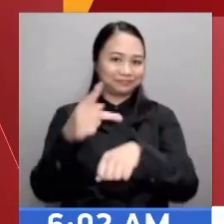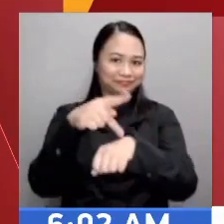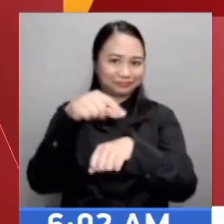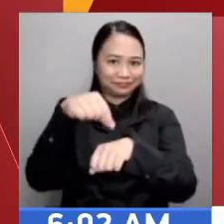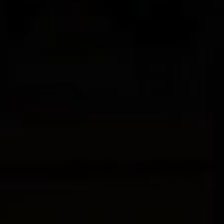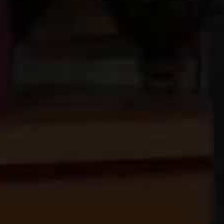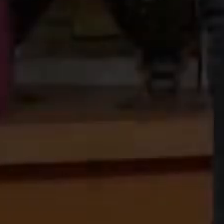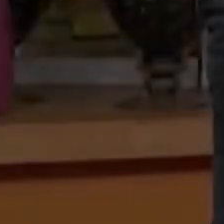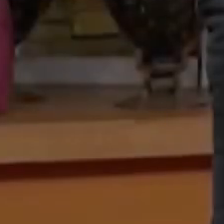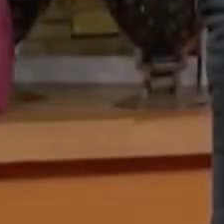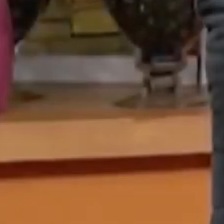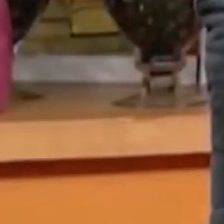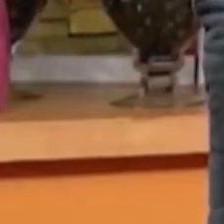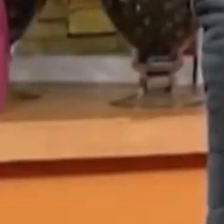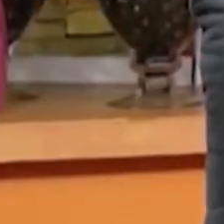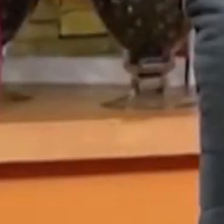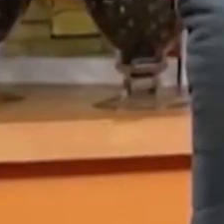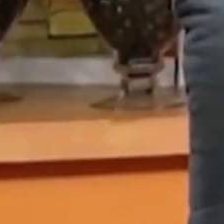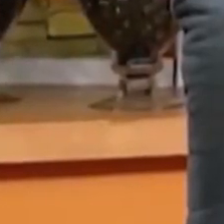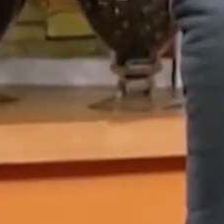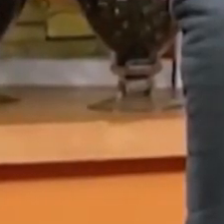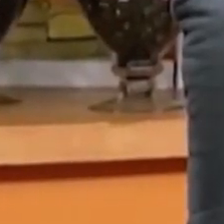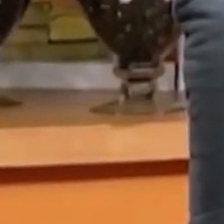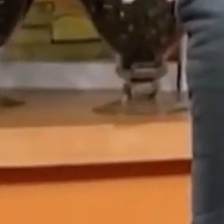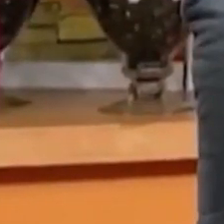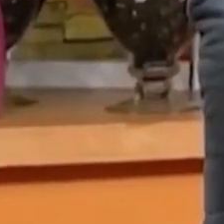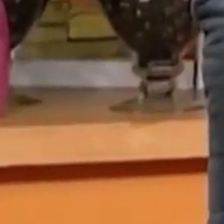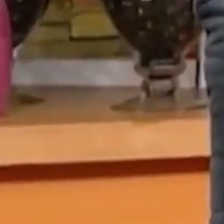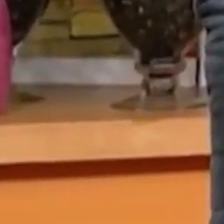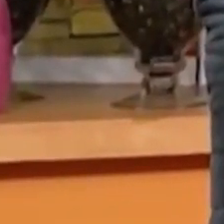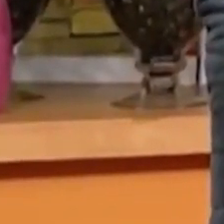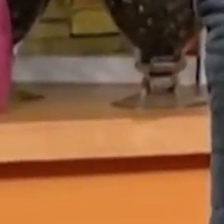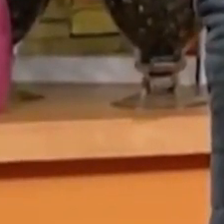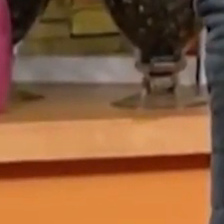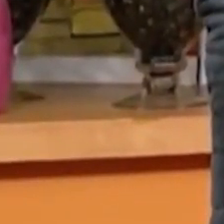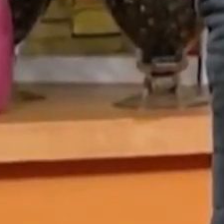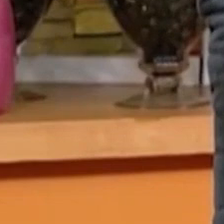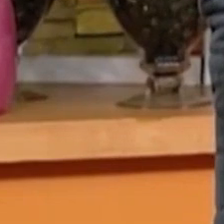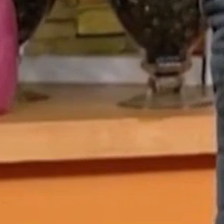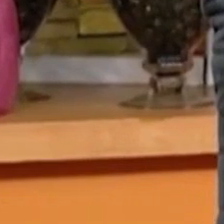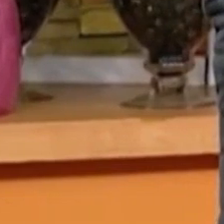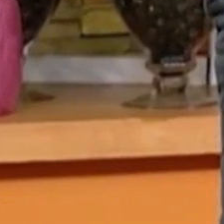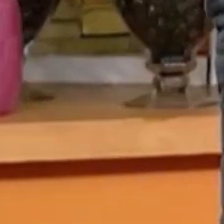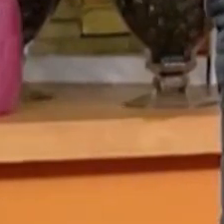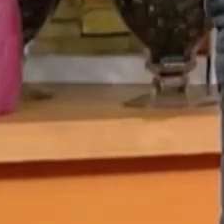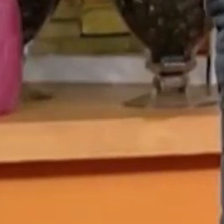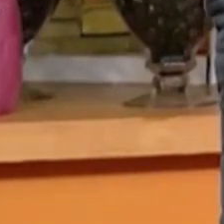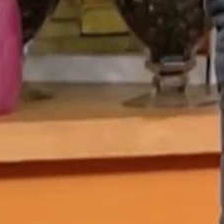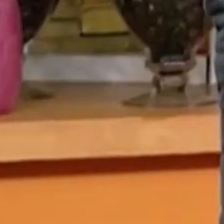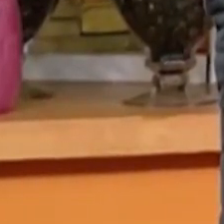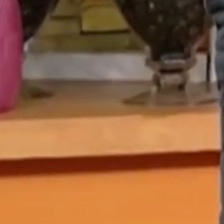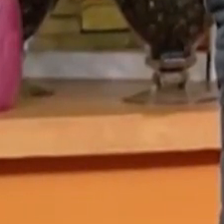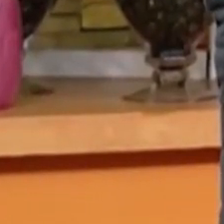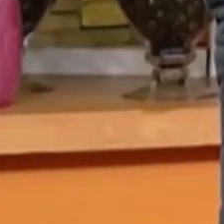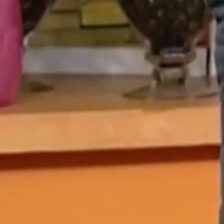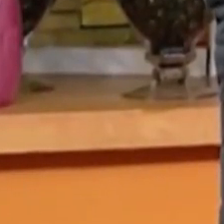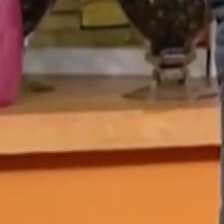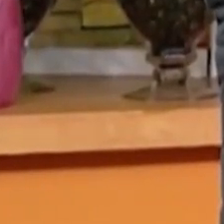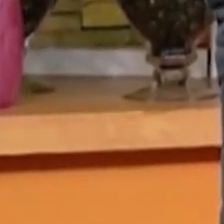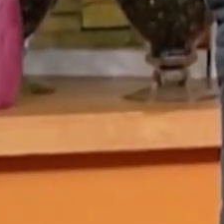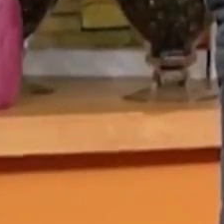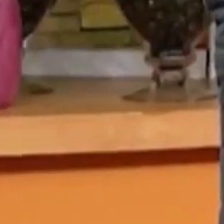Pilipino. Igan, mauna ka sa mga balita. Panoorin ang unang balita sa unang hirit. At iba pang award-winning news ka sa